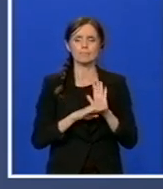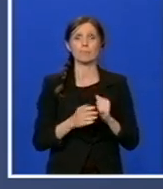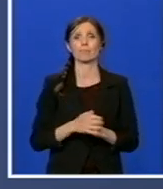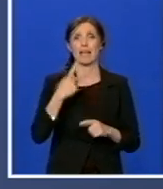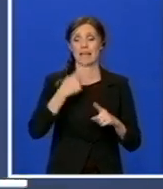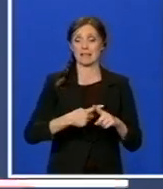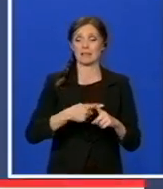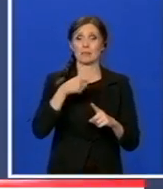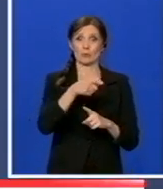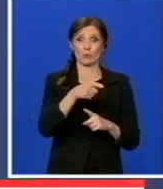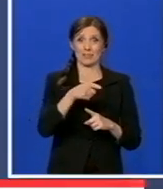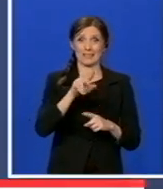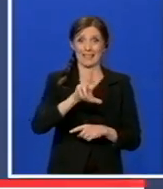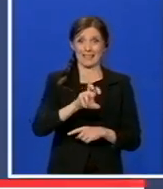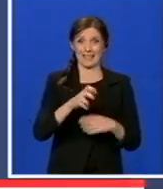dan,